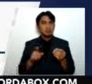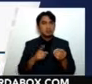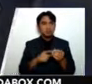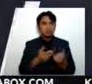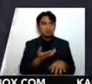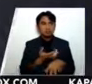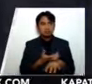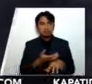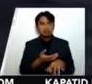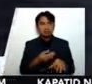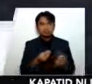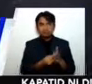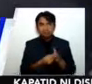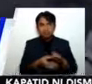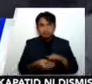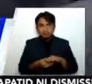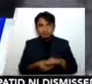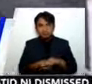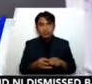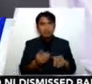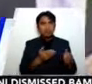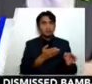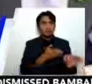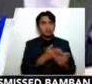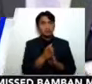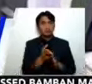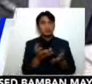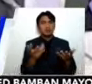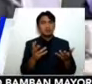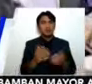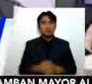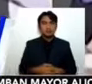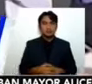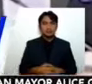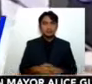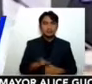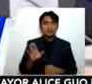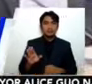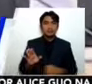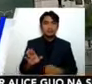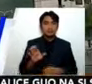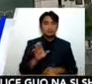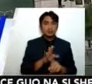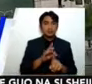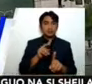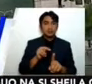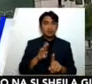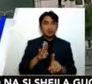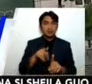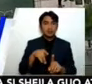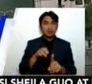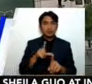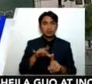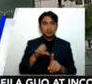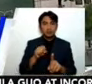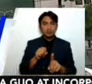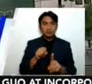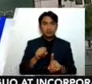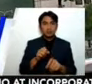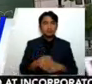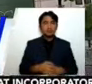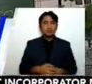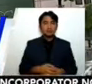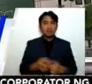hindi. Hindi naman pinagbigyan ng buong apela ng kapwa-akusadong si Janet Lim Napoles. Gayunman, binaliktad ng graft court